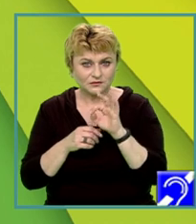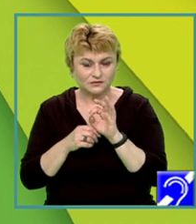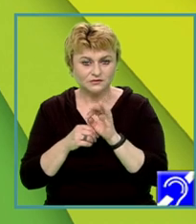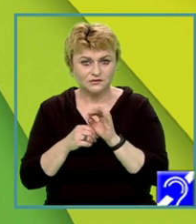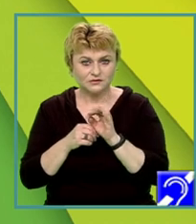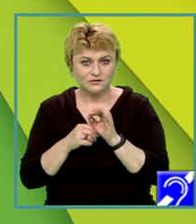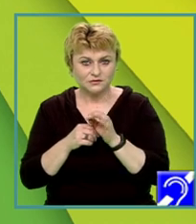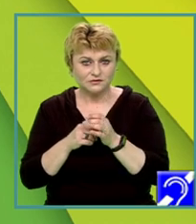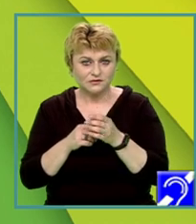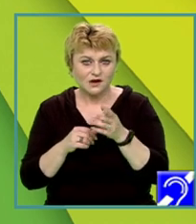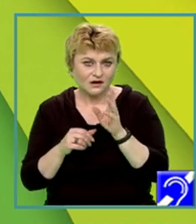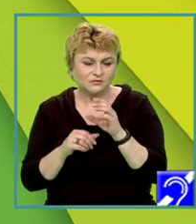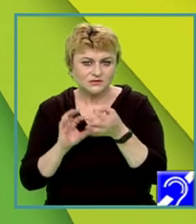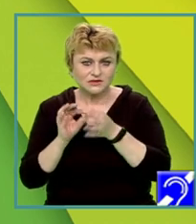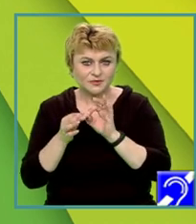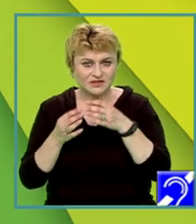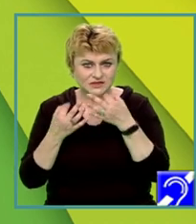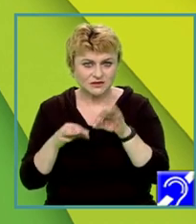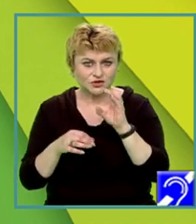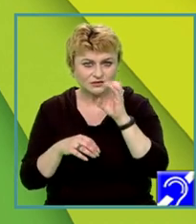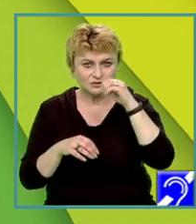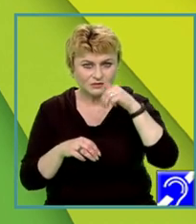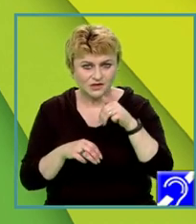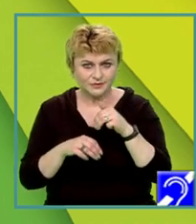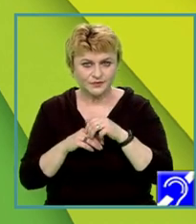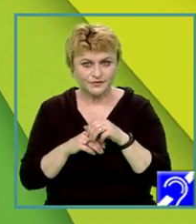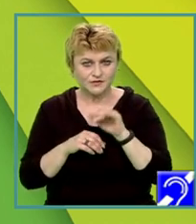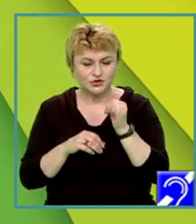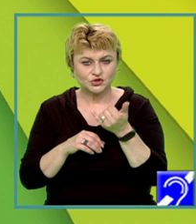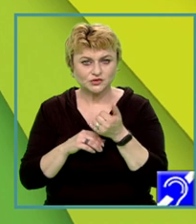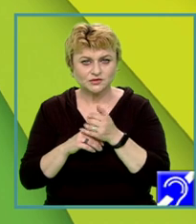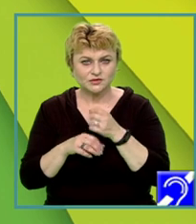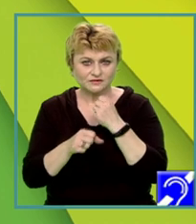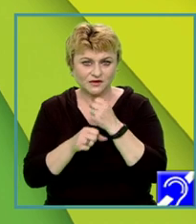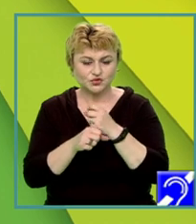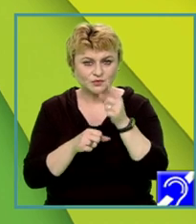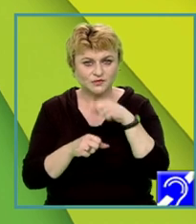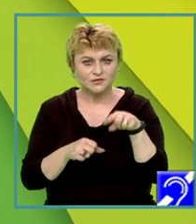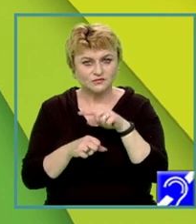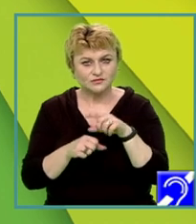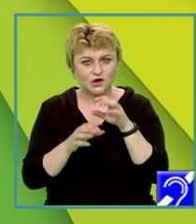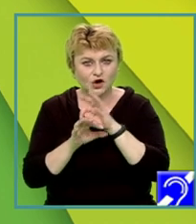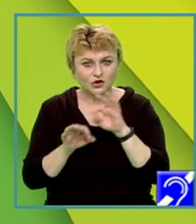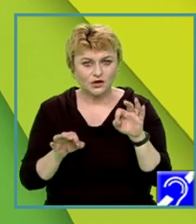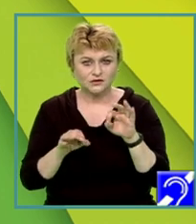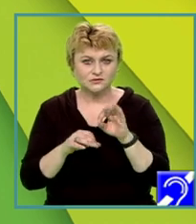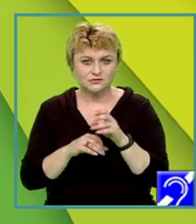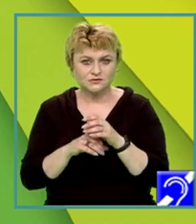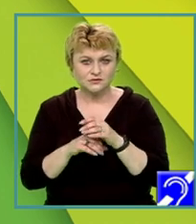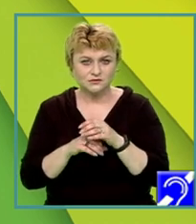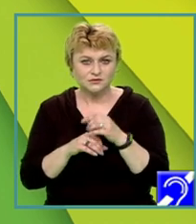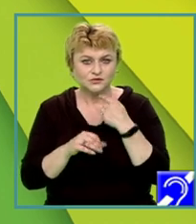segmentului ac adică 10 cm și încercăm ca variantă corectă de răspuns